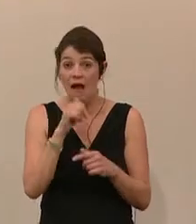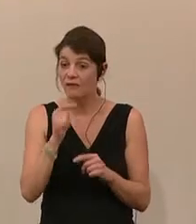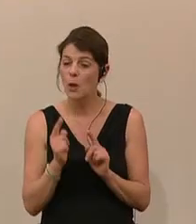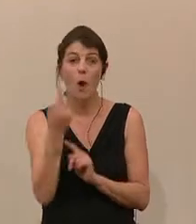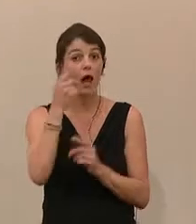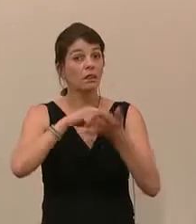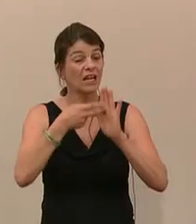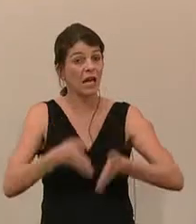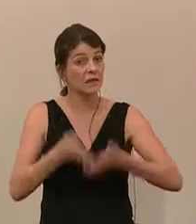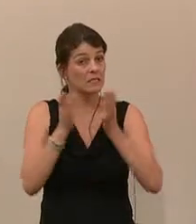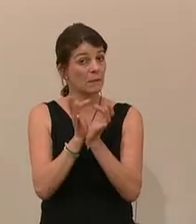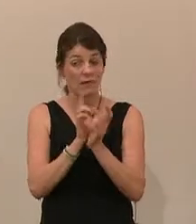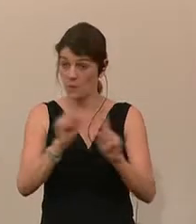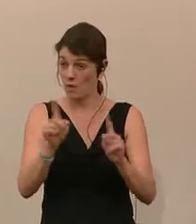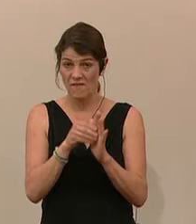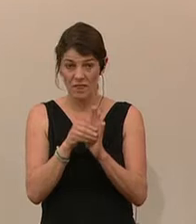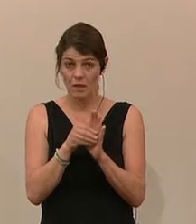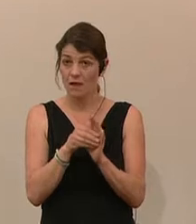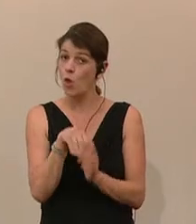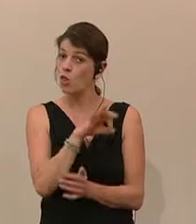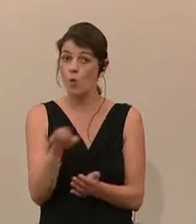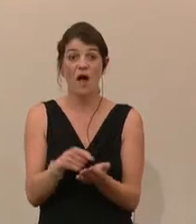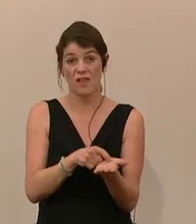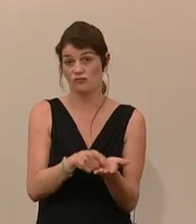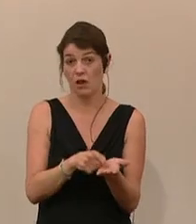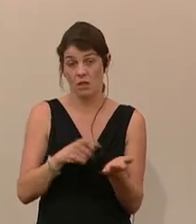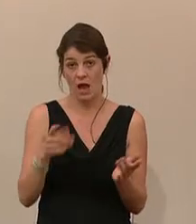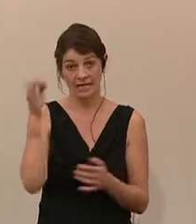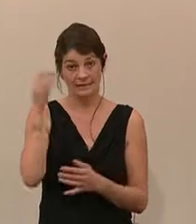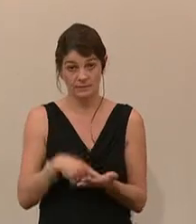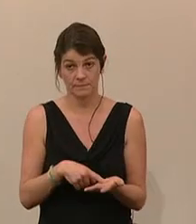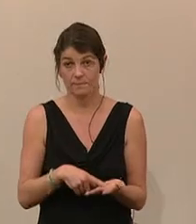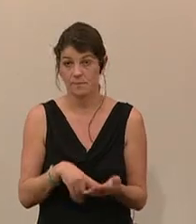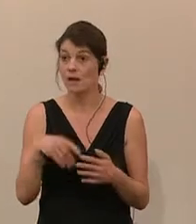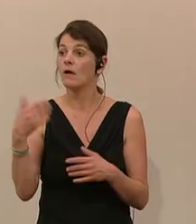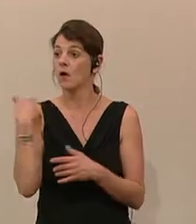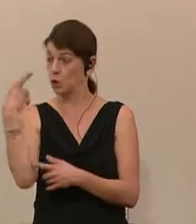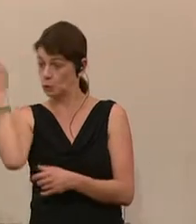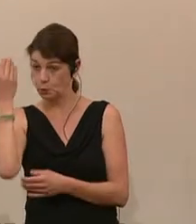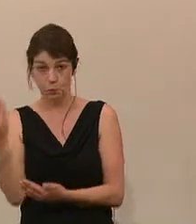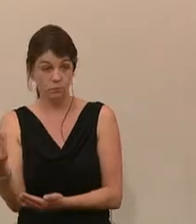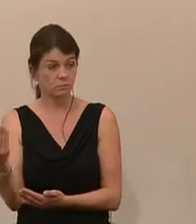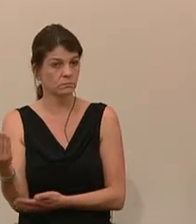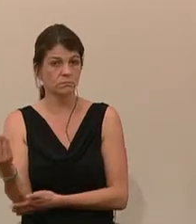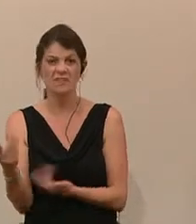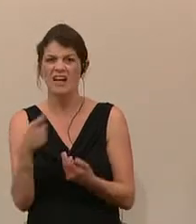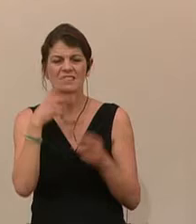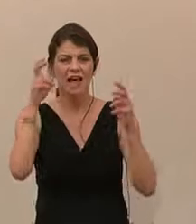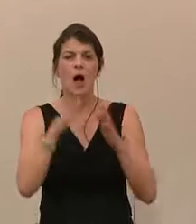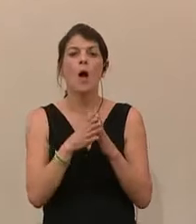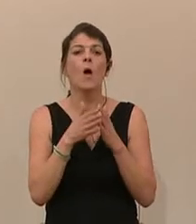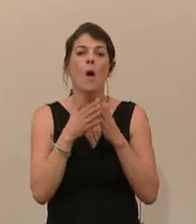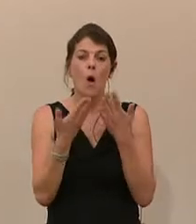technischen Hilfsmittel verwendet wurden, sondern nur der Taschenrechner. Also es gab Schulen, weil hier das Open Book